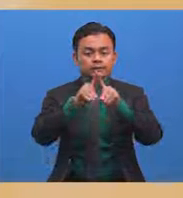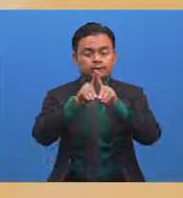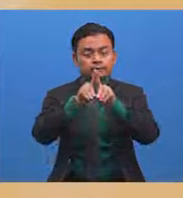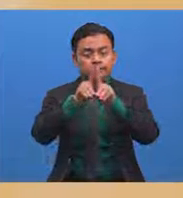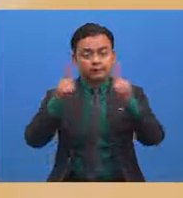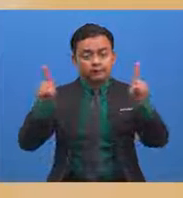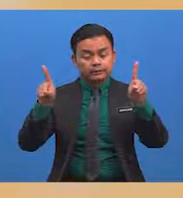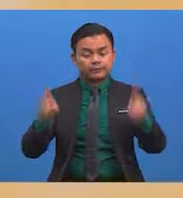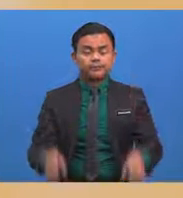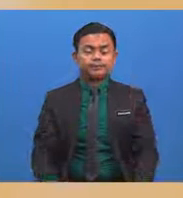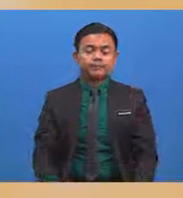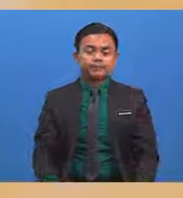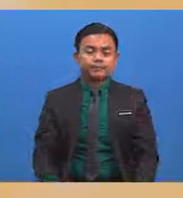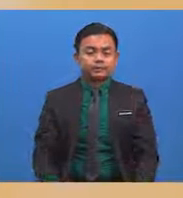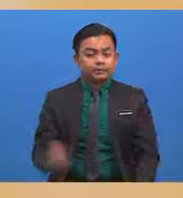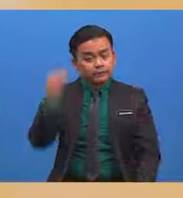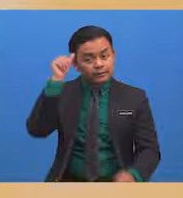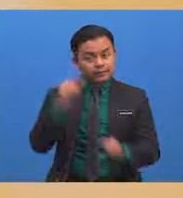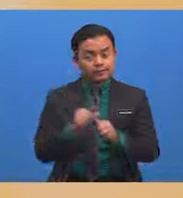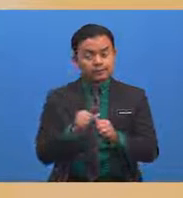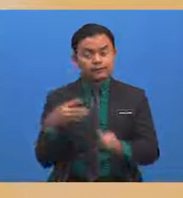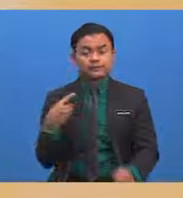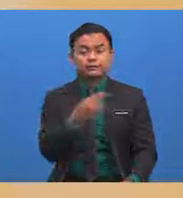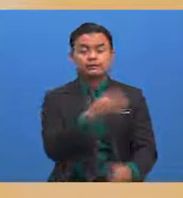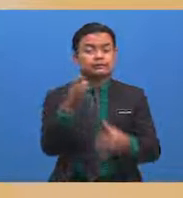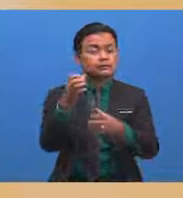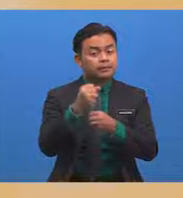Kita dapati apabila